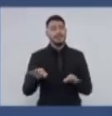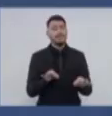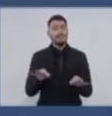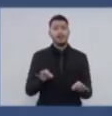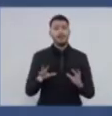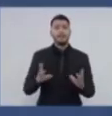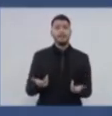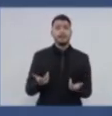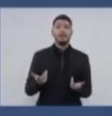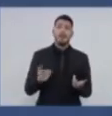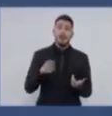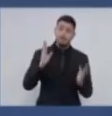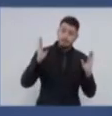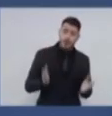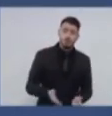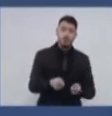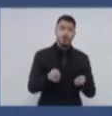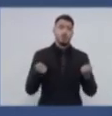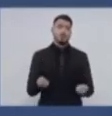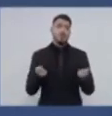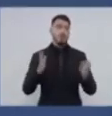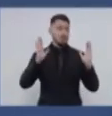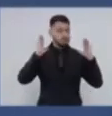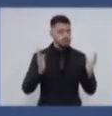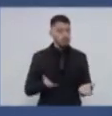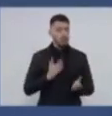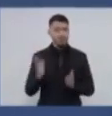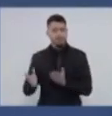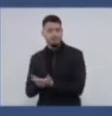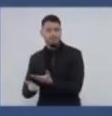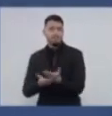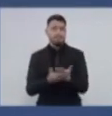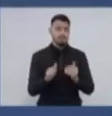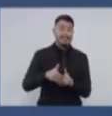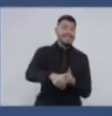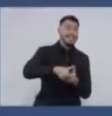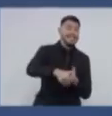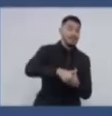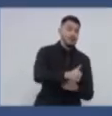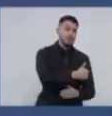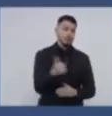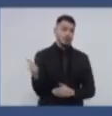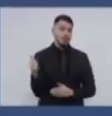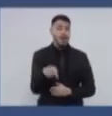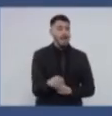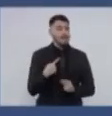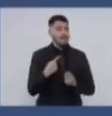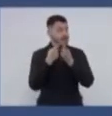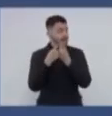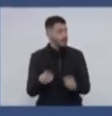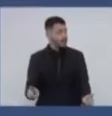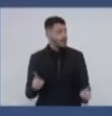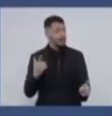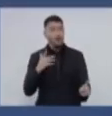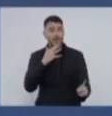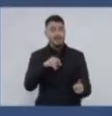πιθανότητες να υλοποιηθεί και αυτό διότι όπως αν λαμβάνεται ο καθένας θα είναι τελείως διαφορετικό το μακροοικονομικό και το